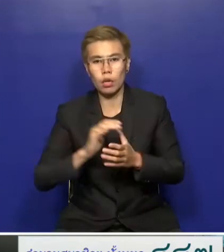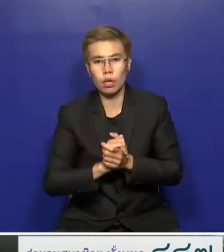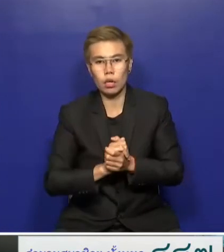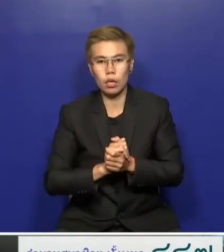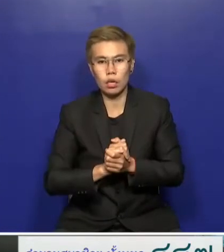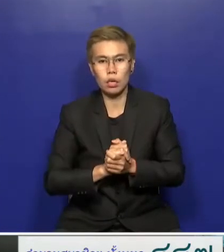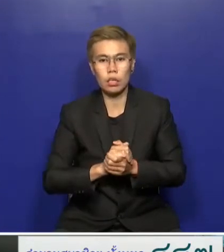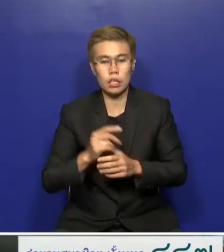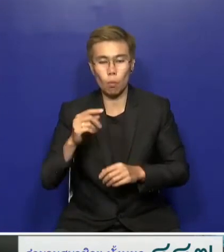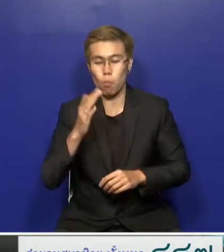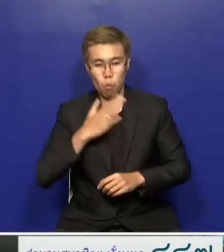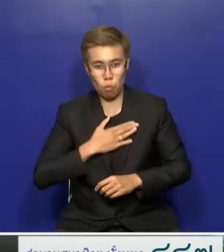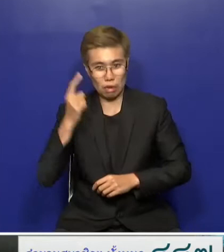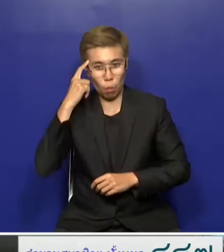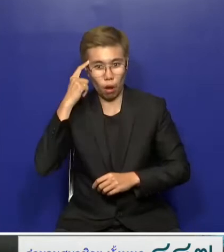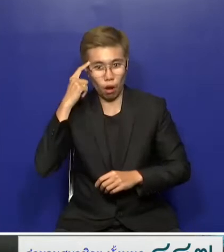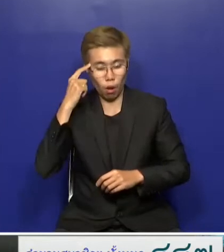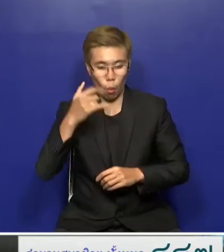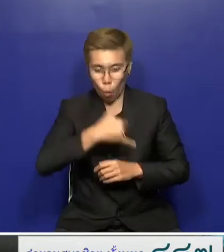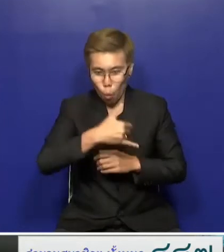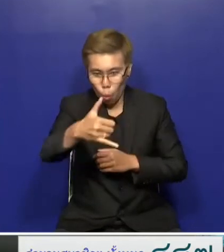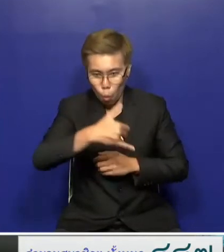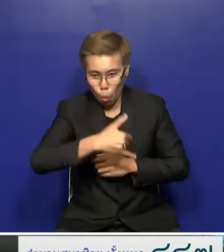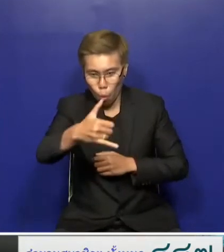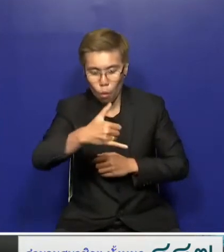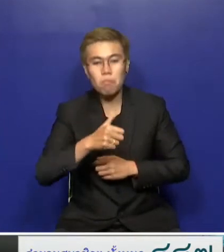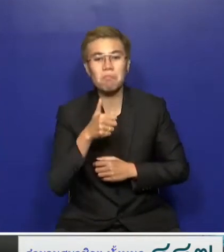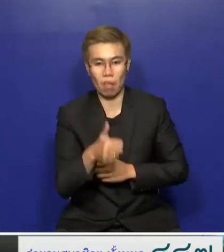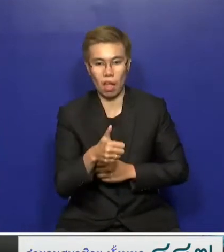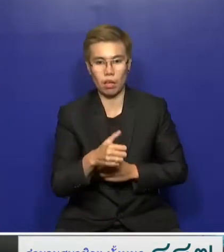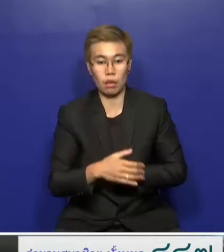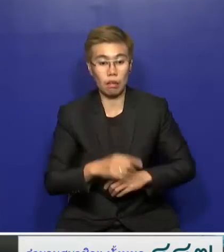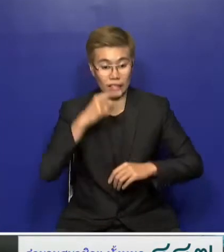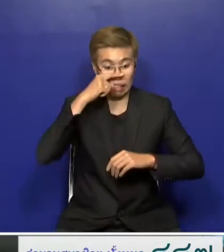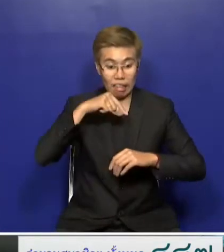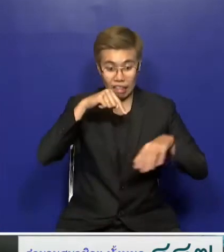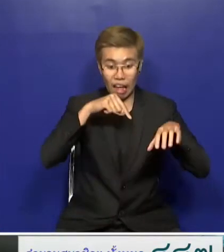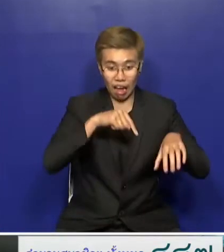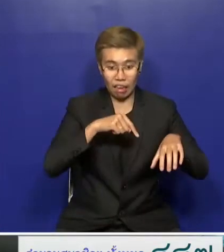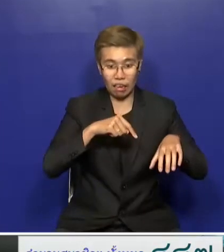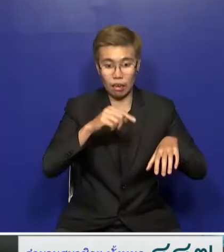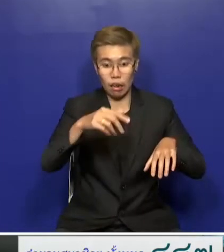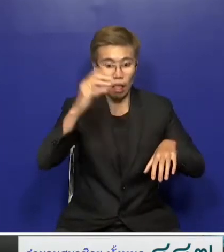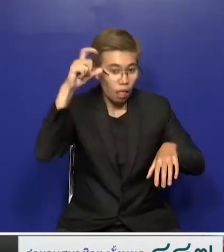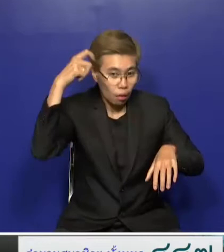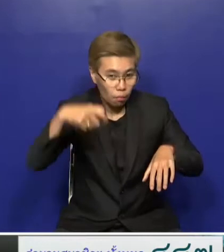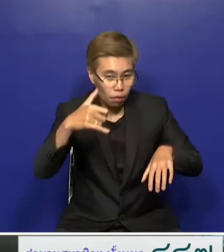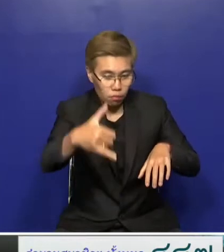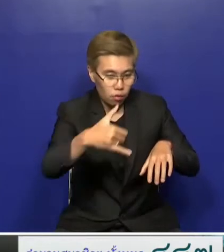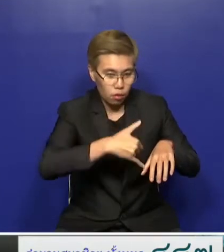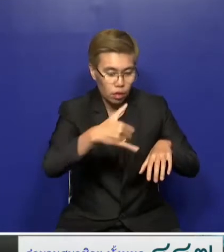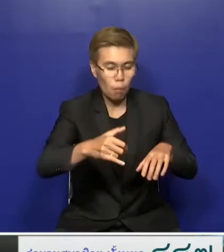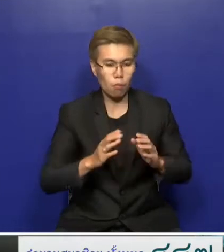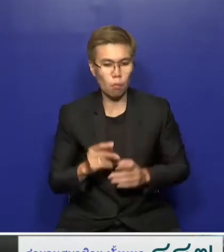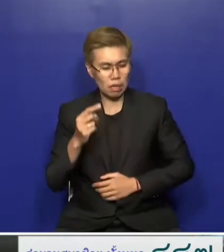ข้ามไปมาได้ทุกเมื่อทุกเวลานะครับคนภายนอกอาจจะมองว่าเจ้าหน้าที่จังหวัดตากมีความหละหลว